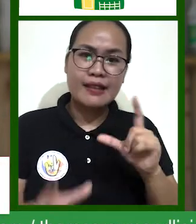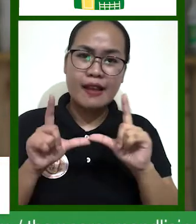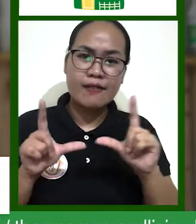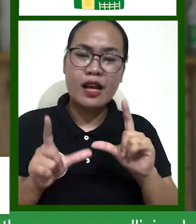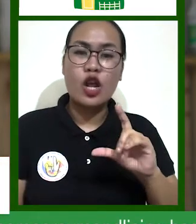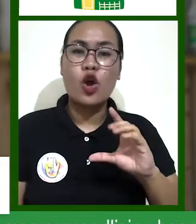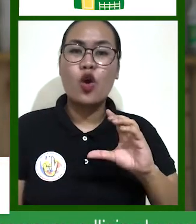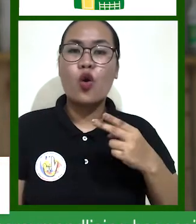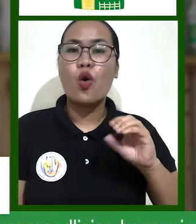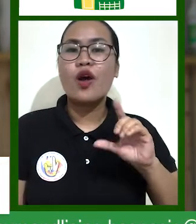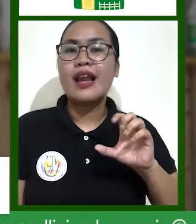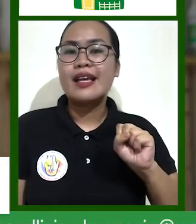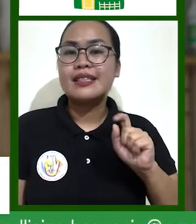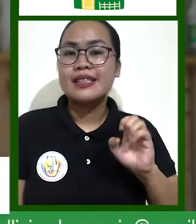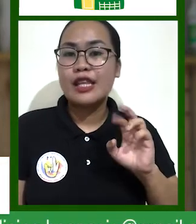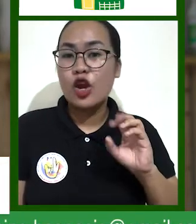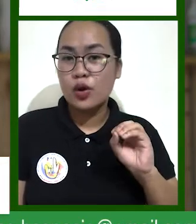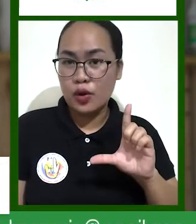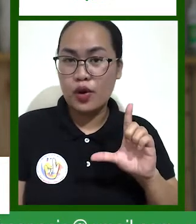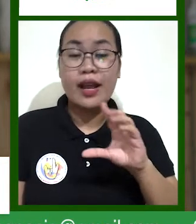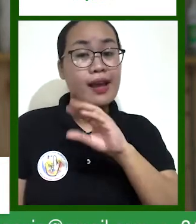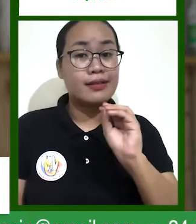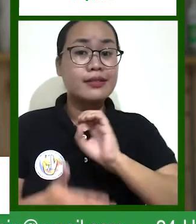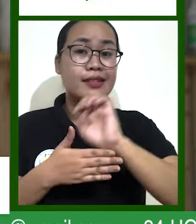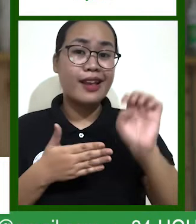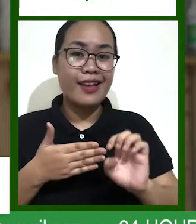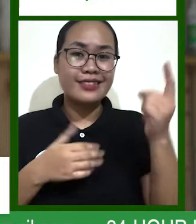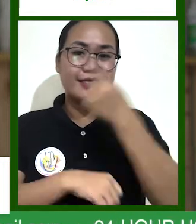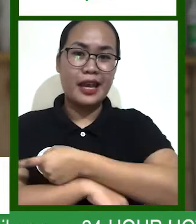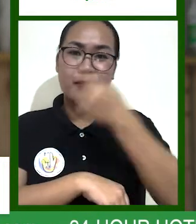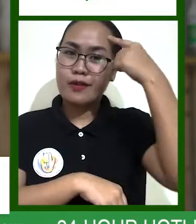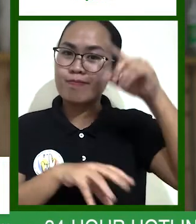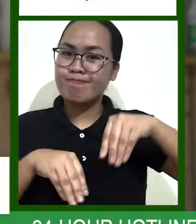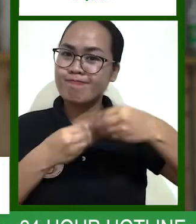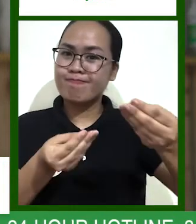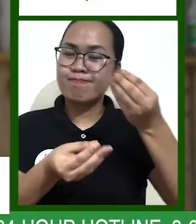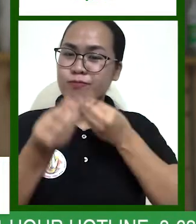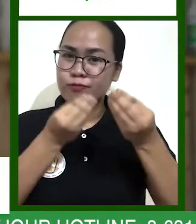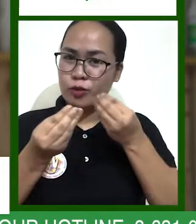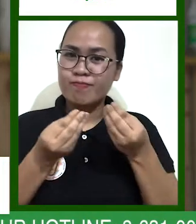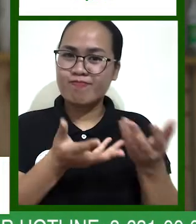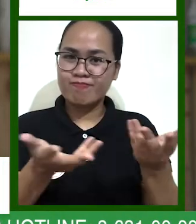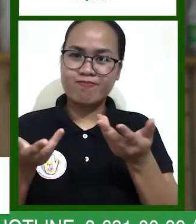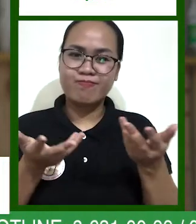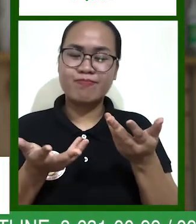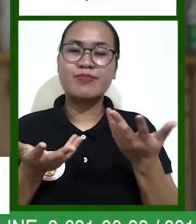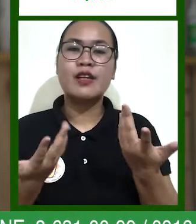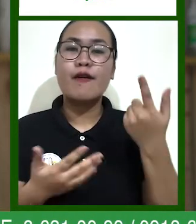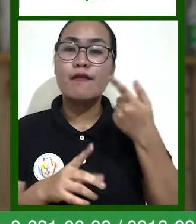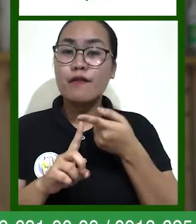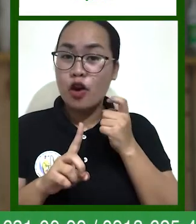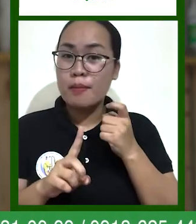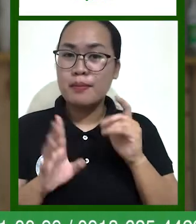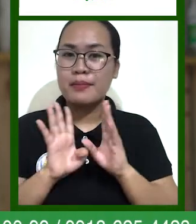sa pamamagitan po ng isang distribution ng mga food packs. Of course, courtesy of Barangay San Antonio